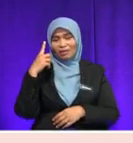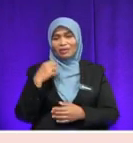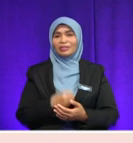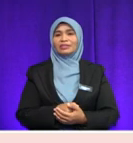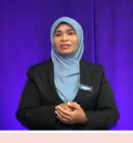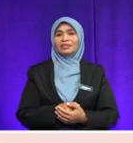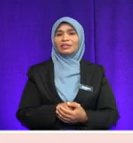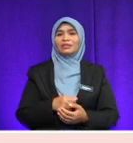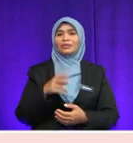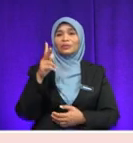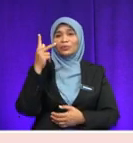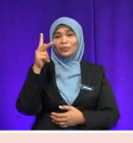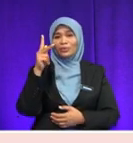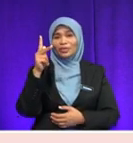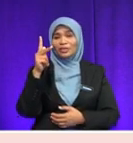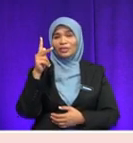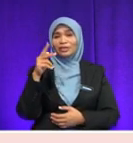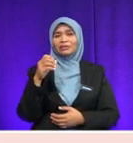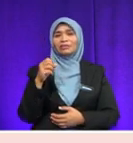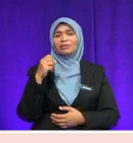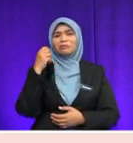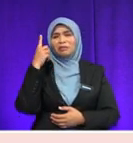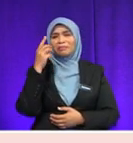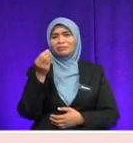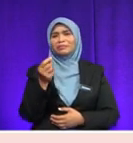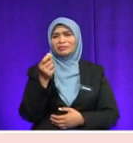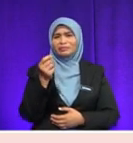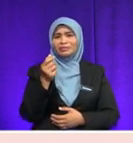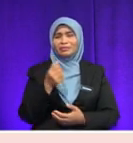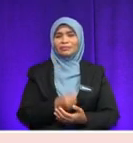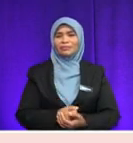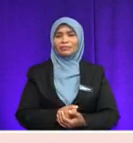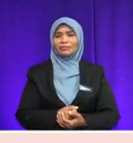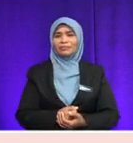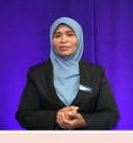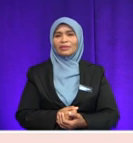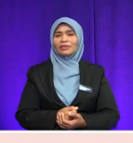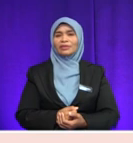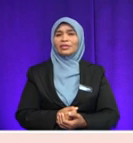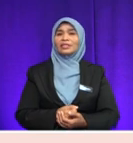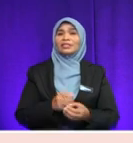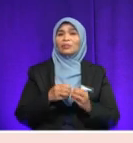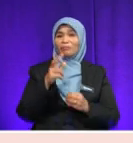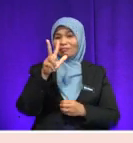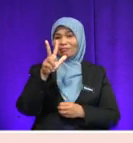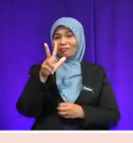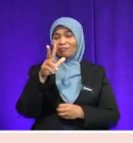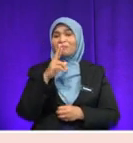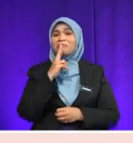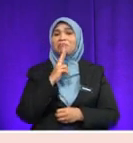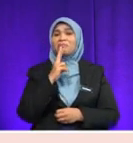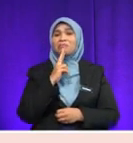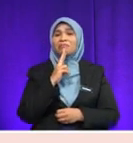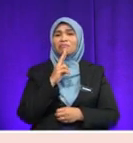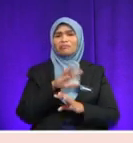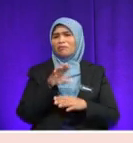dan Kak kuning ini paham sikit-sikit kata piram dikit saja dan yang ketiga merah